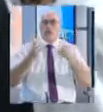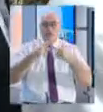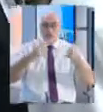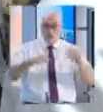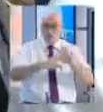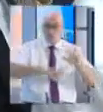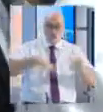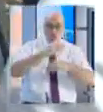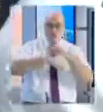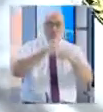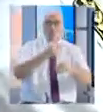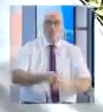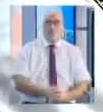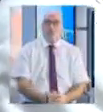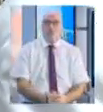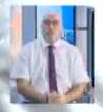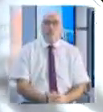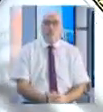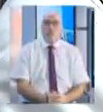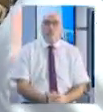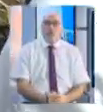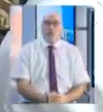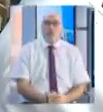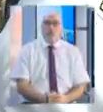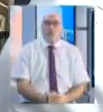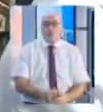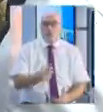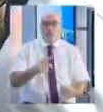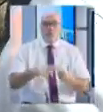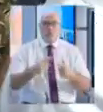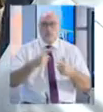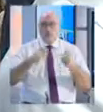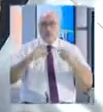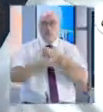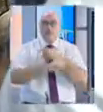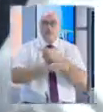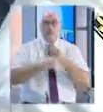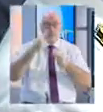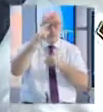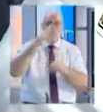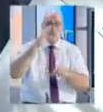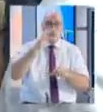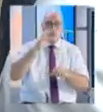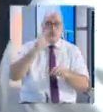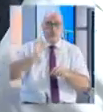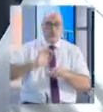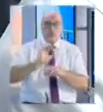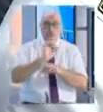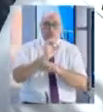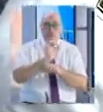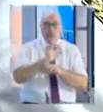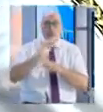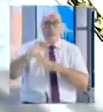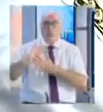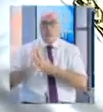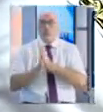هذه السنة يعني كانت هناك استباق من طرف الأجهزة الوطنية المكلفة بمكافحة الحرائق، إن على مستوى الحماية المدنية،